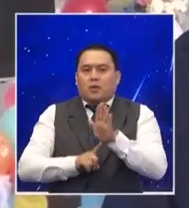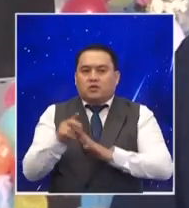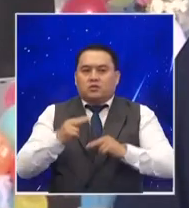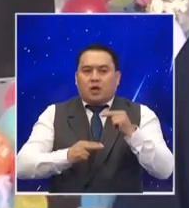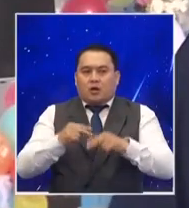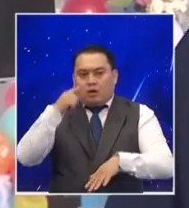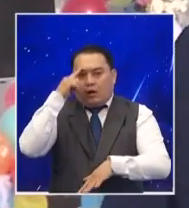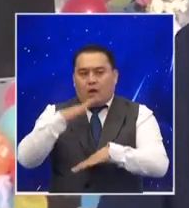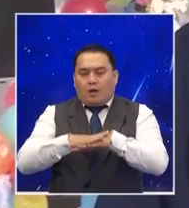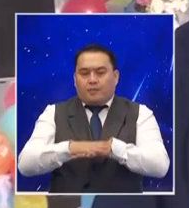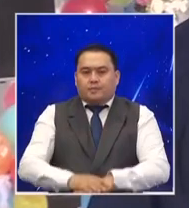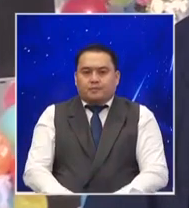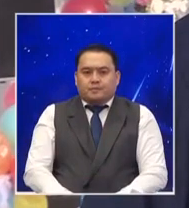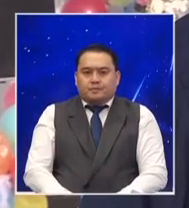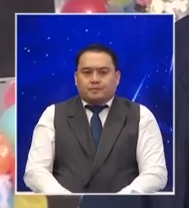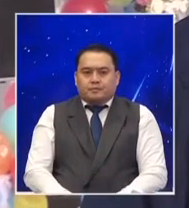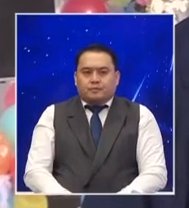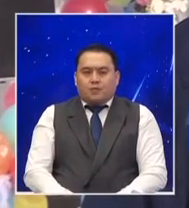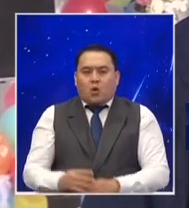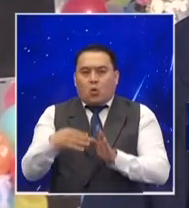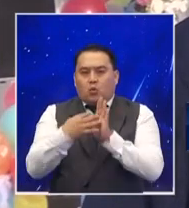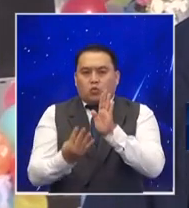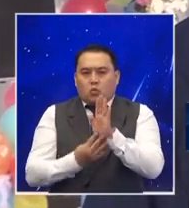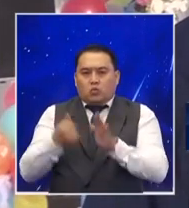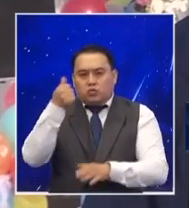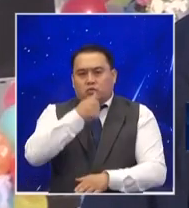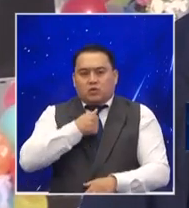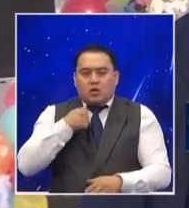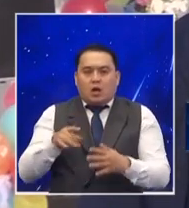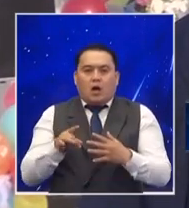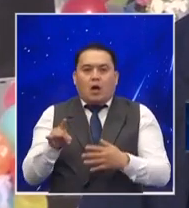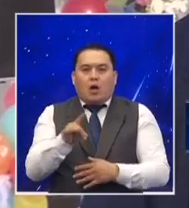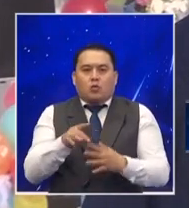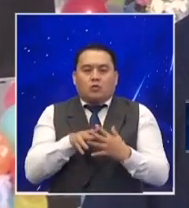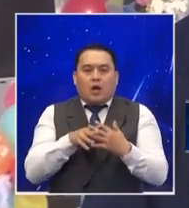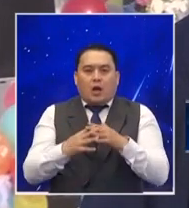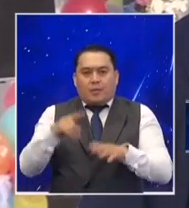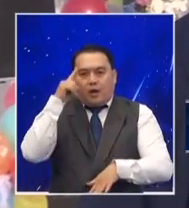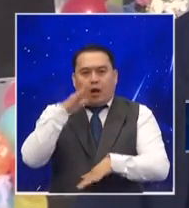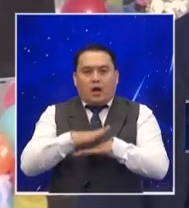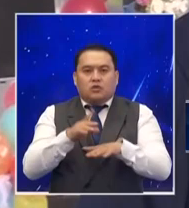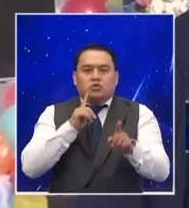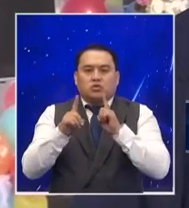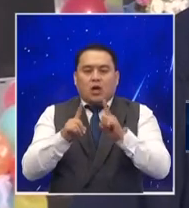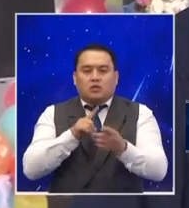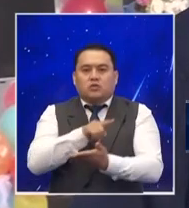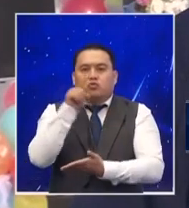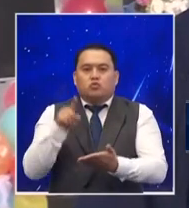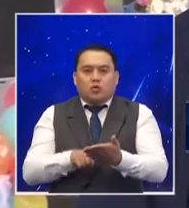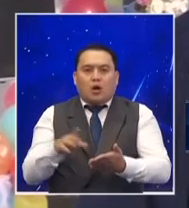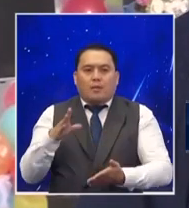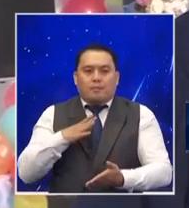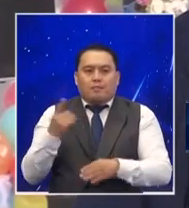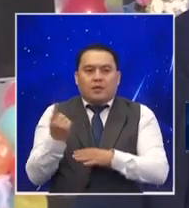Ауыл әкімінің есеп беру жиналысы болған 2019 жылы көктемінде. Сол жиналысты отырған азаматтарға,